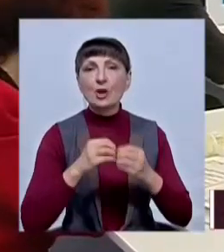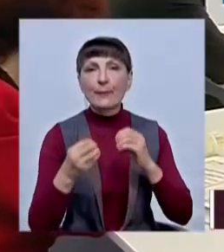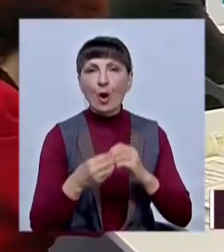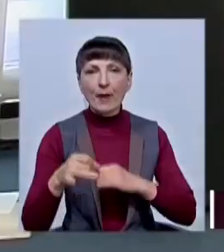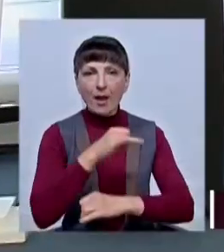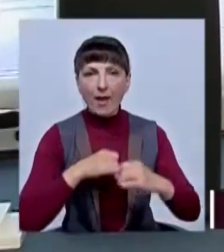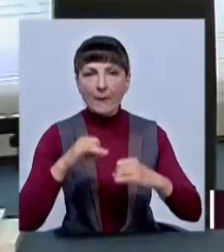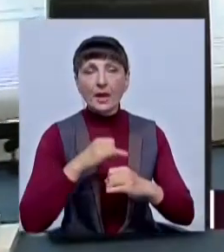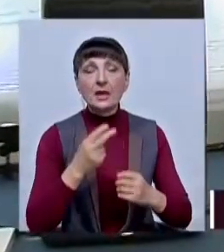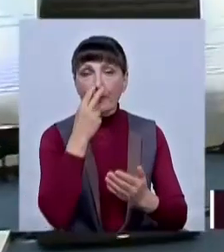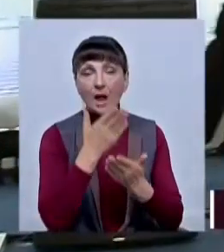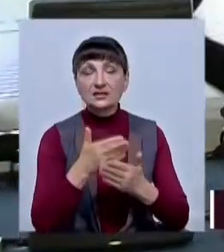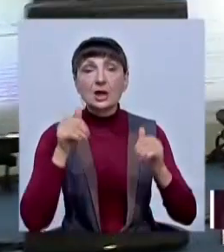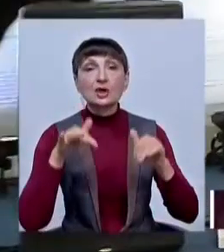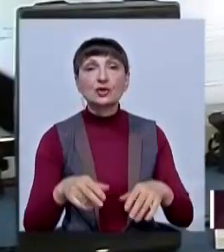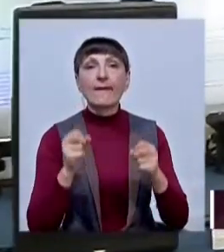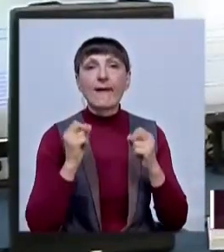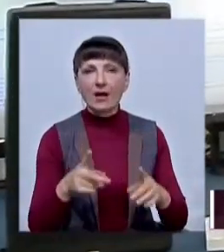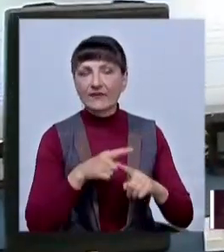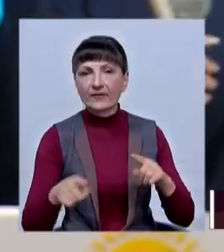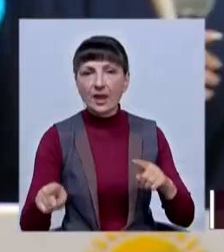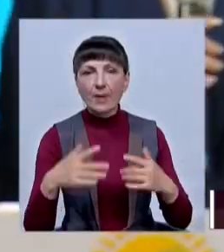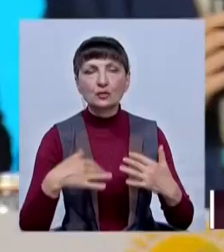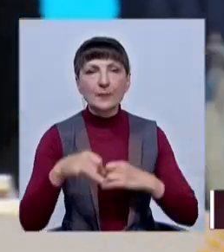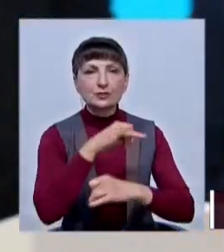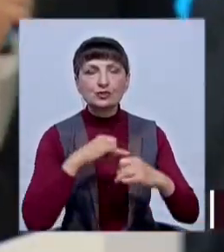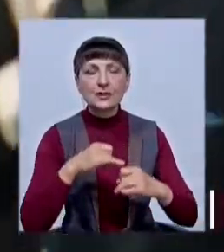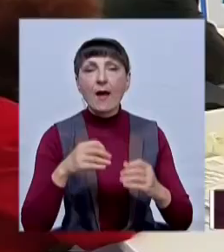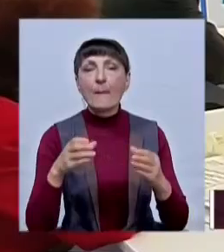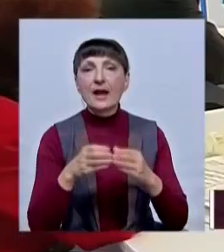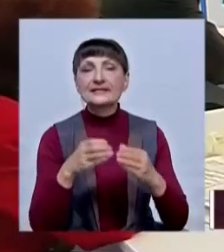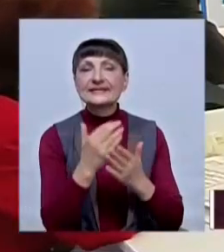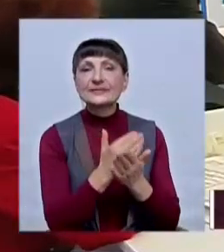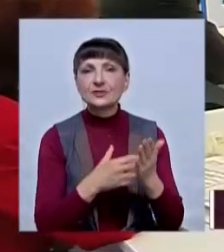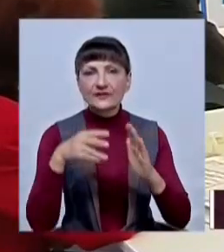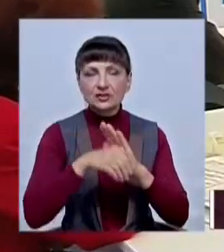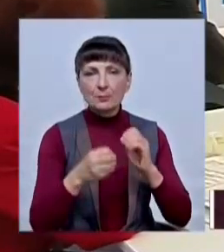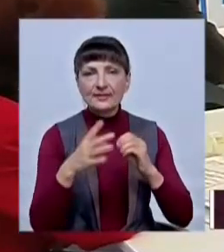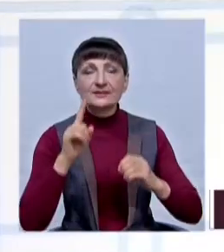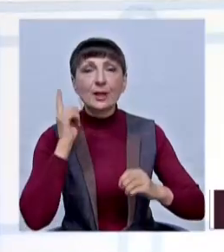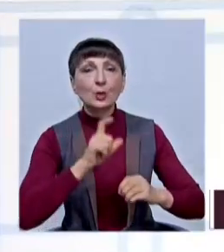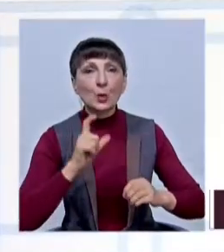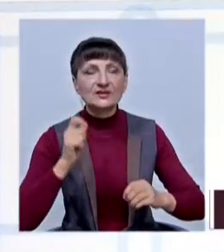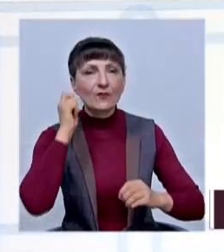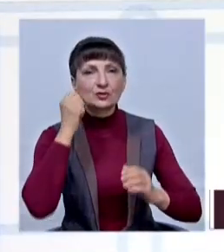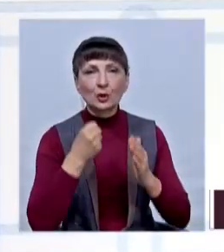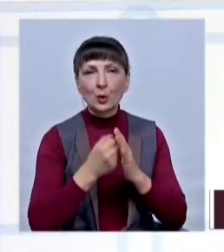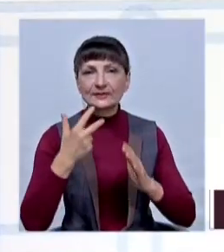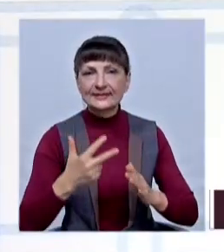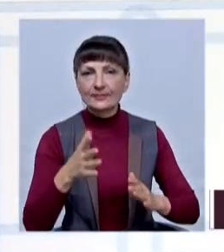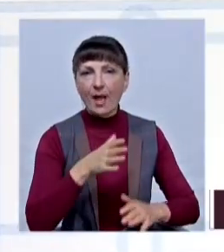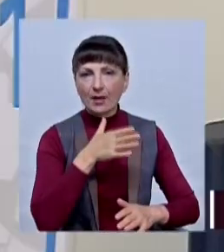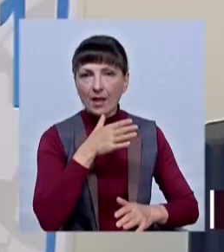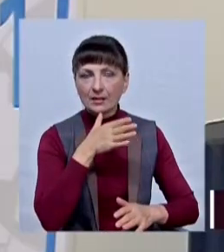и указали пути их решения. Во время проведения праймерис в партийный список вошли также 15 молодых людей возрастом до 35